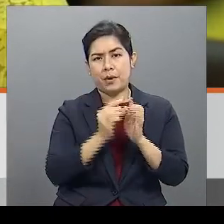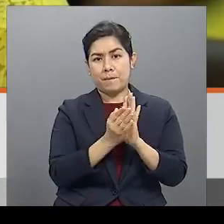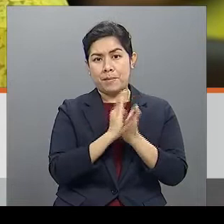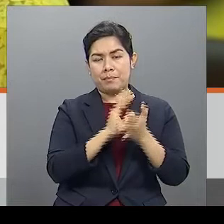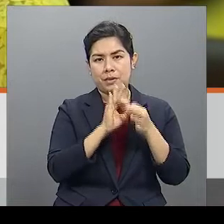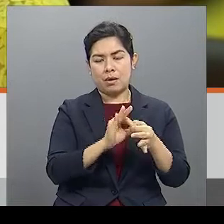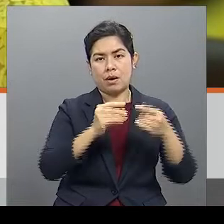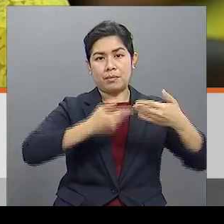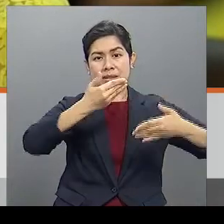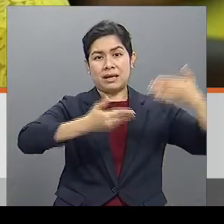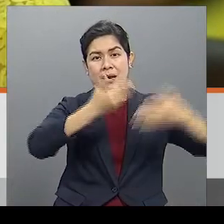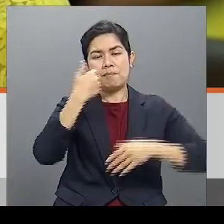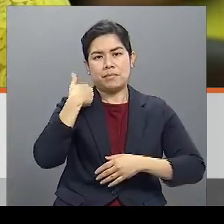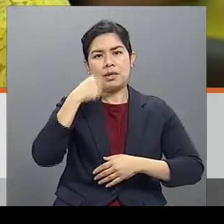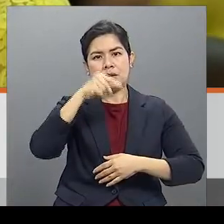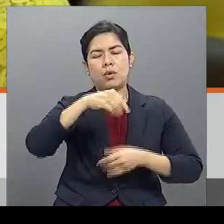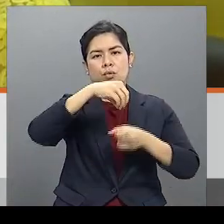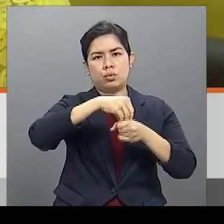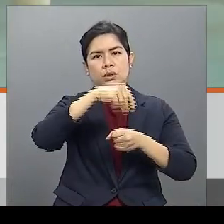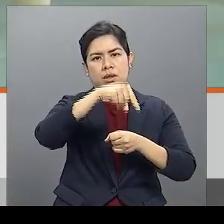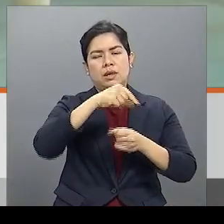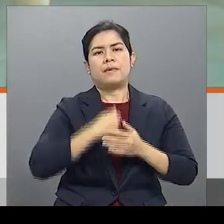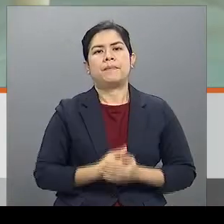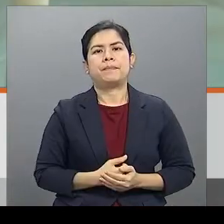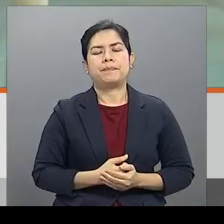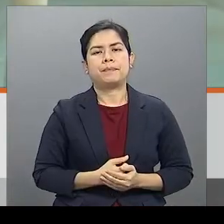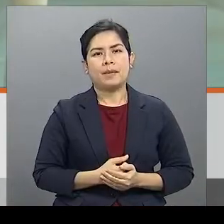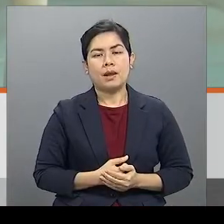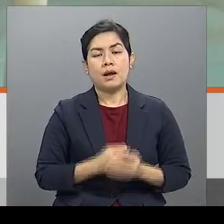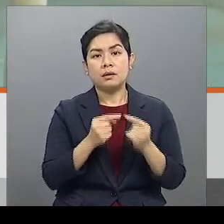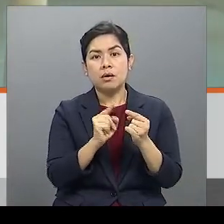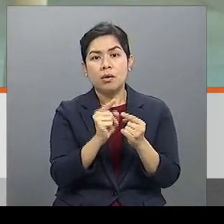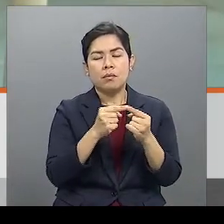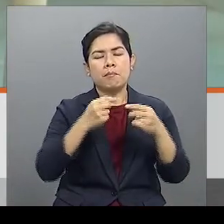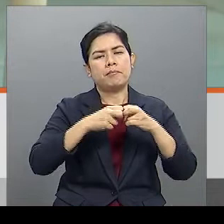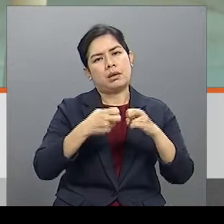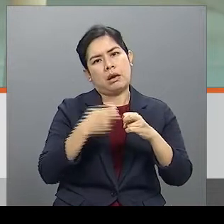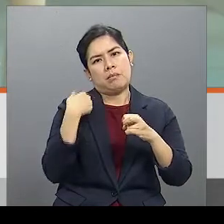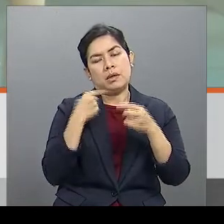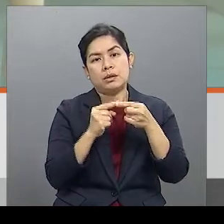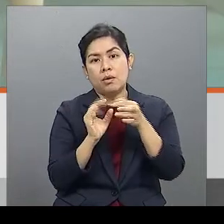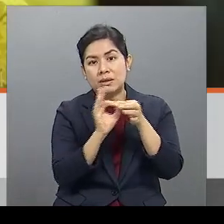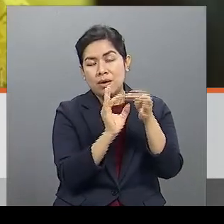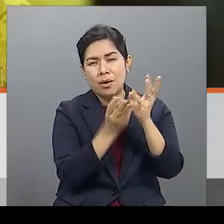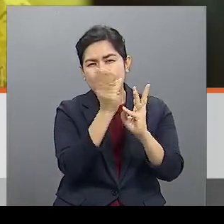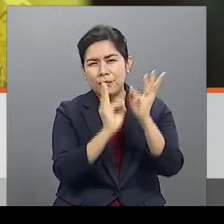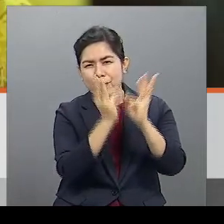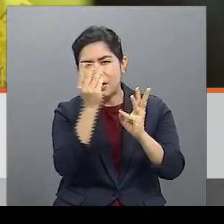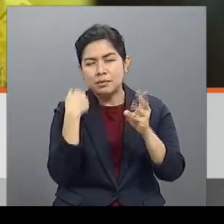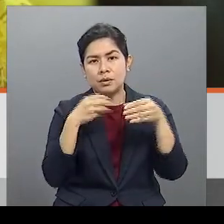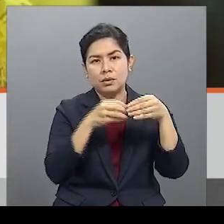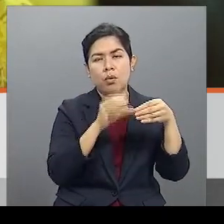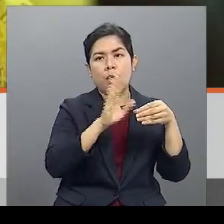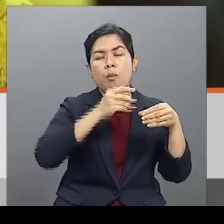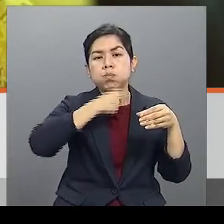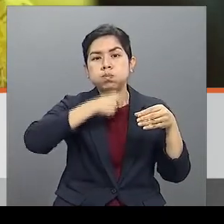รรมในห้องคลีนรูมหรือเซฟตี้โซนในช่วงที่ภาวะวิกฤตฝุ่นควันเพราะกลุ่มผู้สูงอายุถือเป็นกลุ่มเปราะบางที่ได้รับ